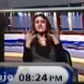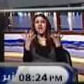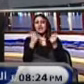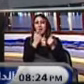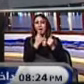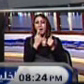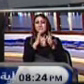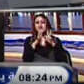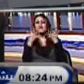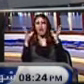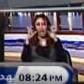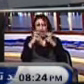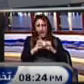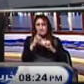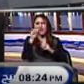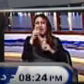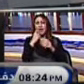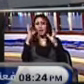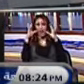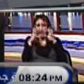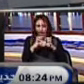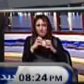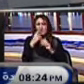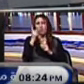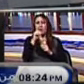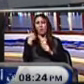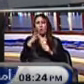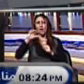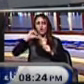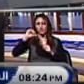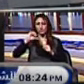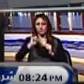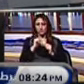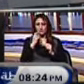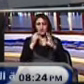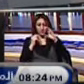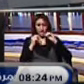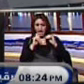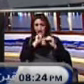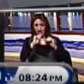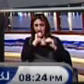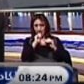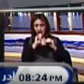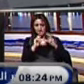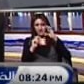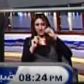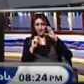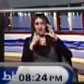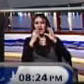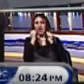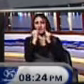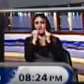بيبقاش لونها غامق ولا دجل. لو مسك قطعة اللحمة ودافع عليها بصوابعه بيلاقيها متماسكة مش